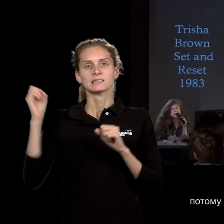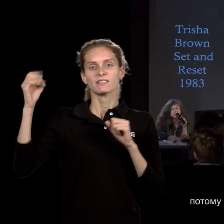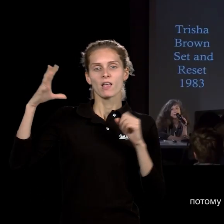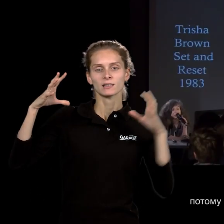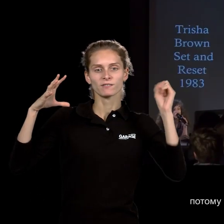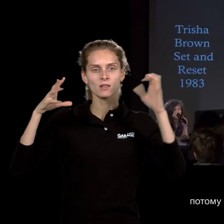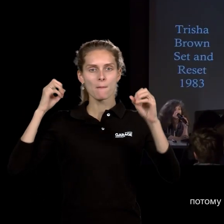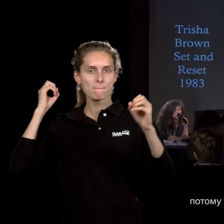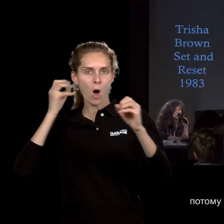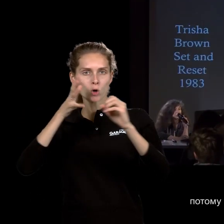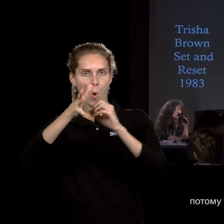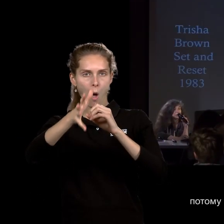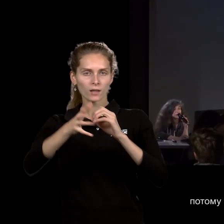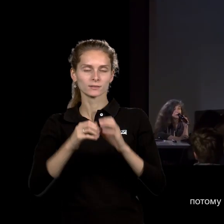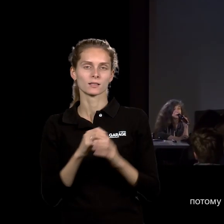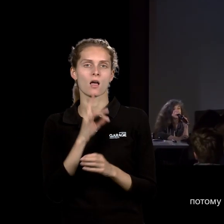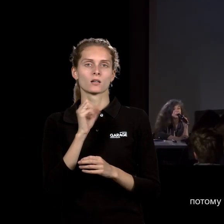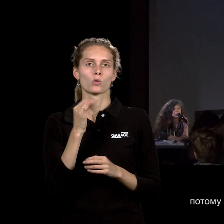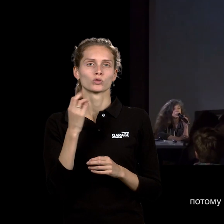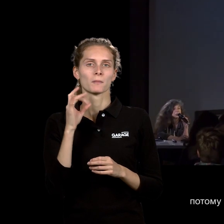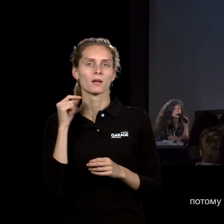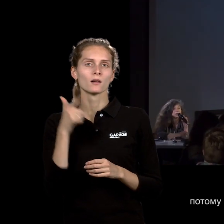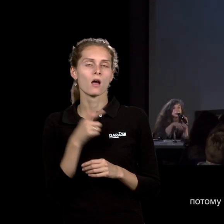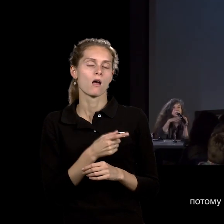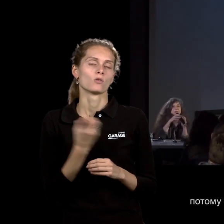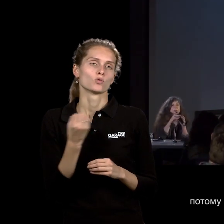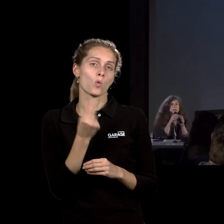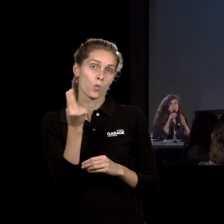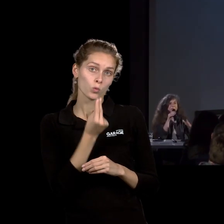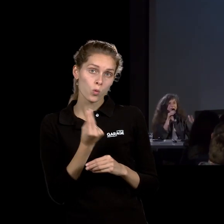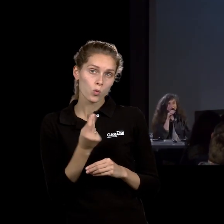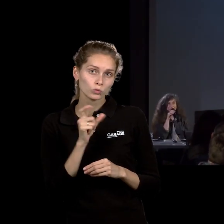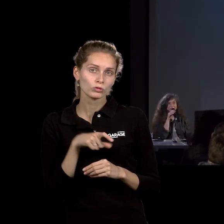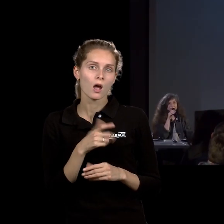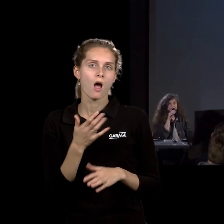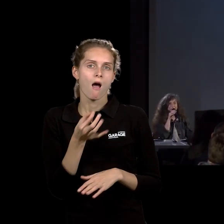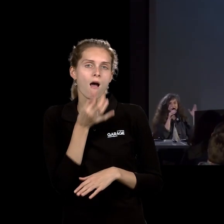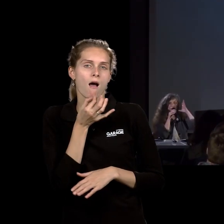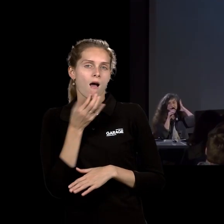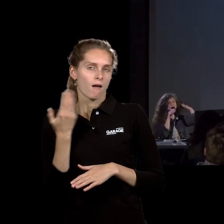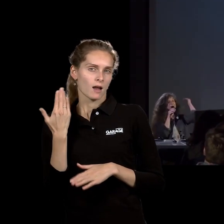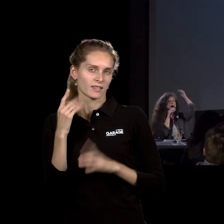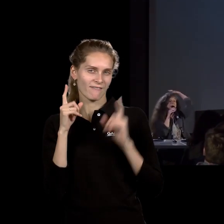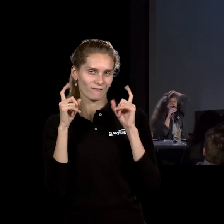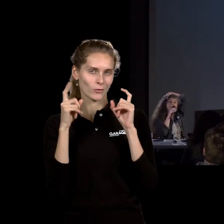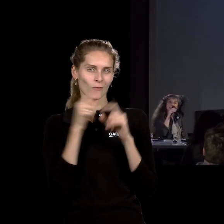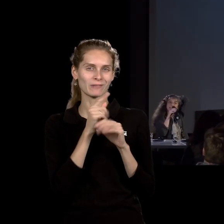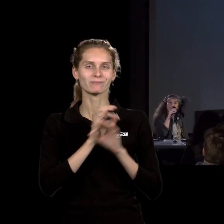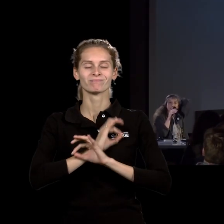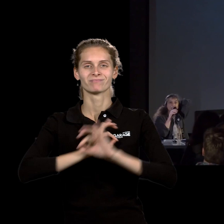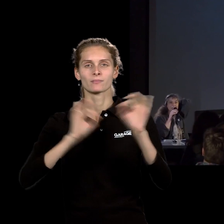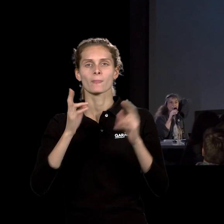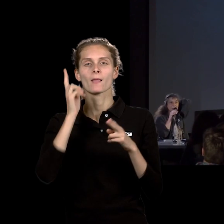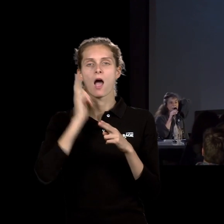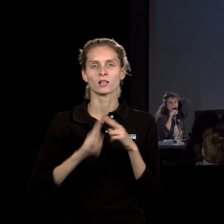свет и проекции. Раушенберг — это еще один из художников, который, ну, вот такая ранняя фотография замечательная, с